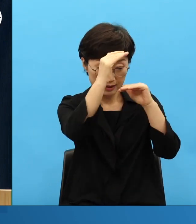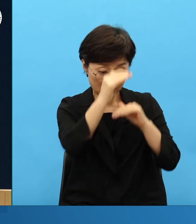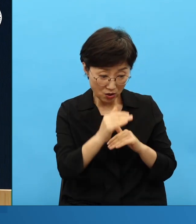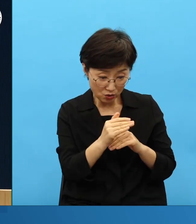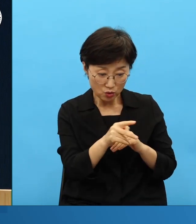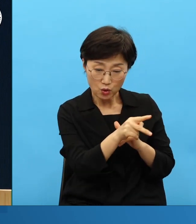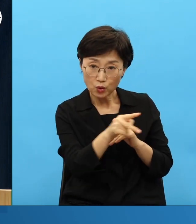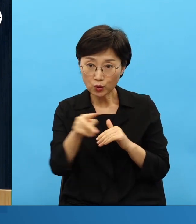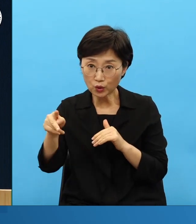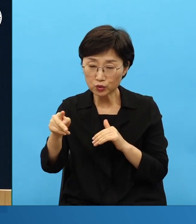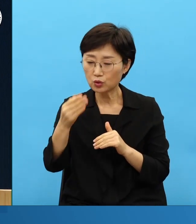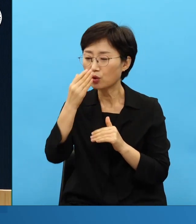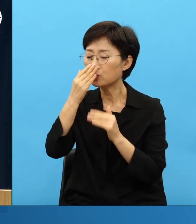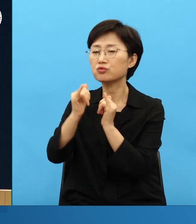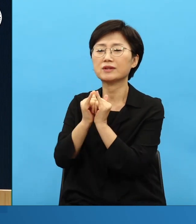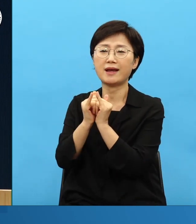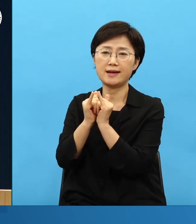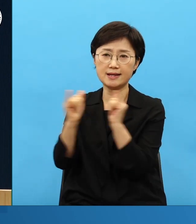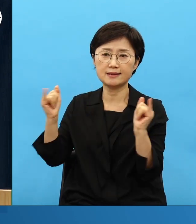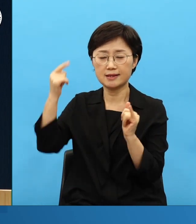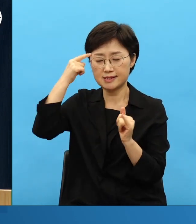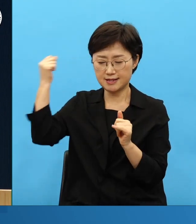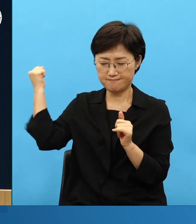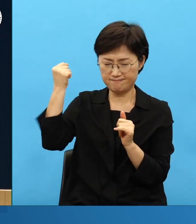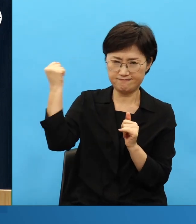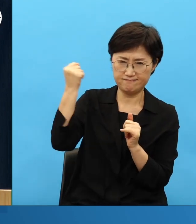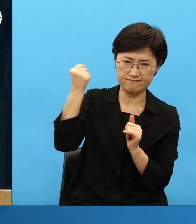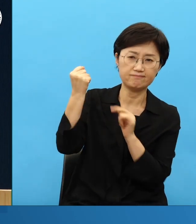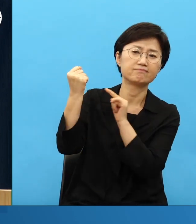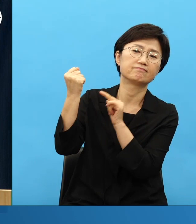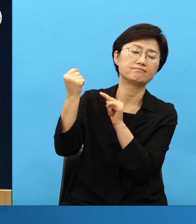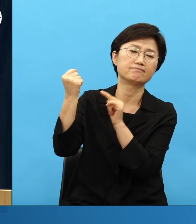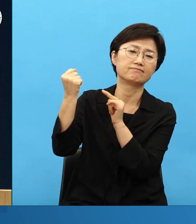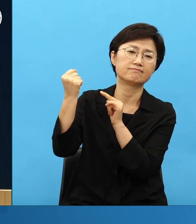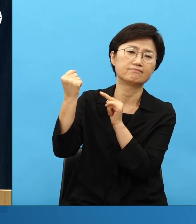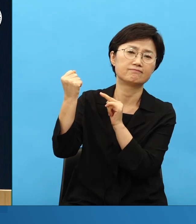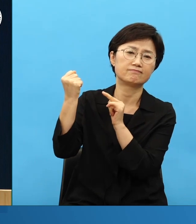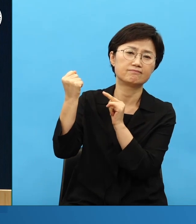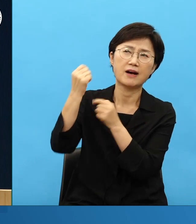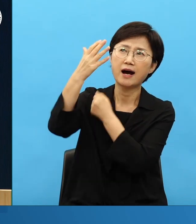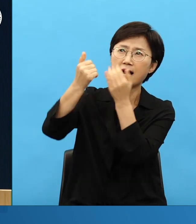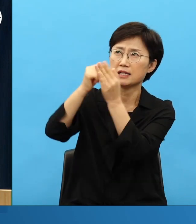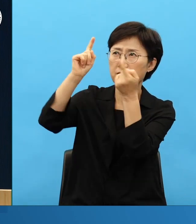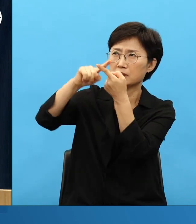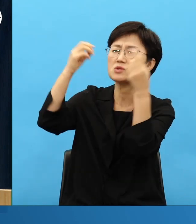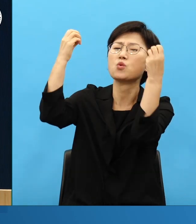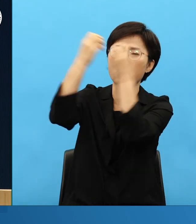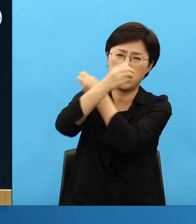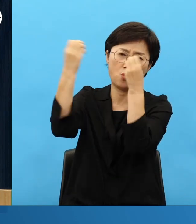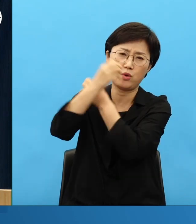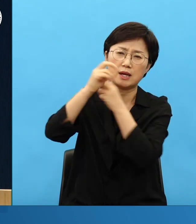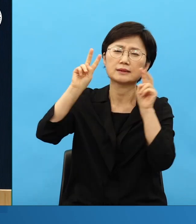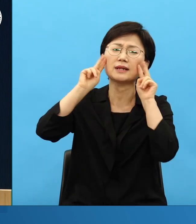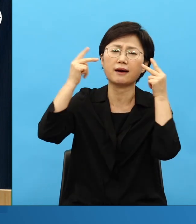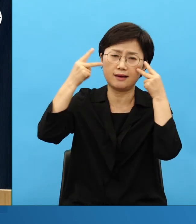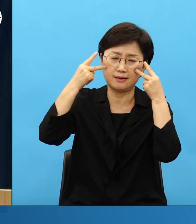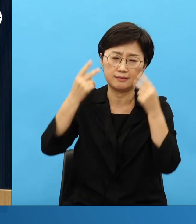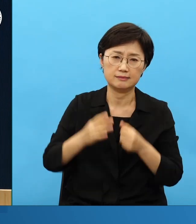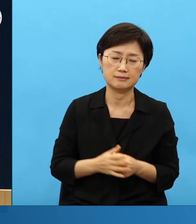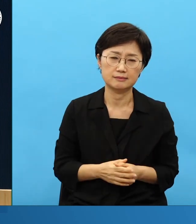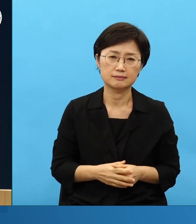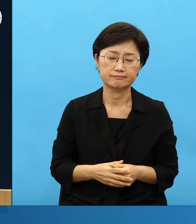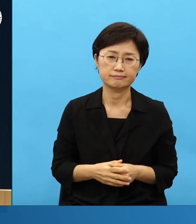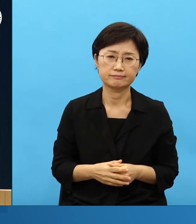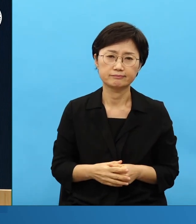유대인의 잘못 알고 있는 성경에 대한 사상입니다. This is not just a simple question that he asked. This is representative of the incorrect ideology